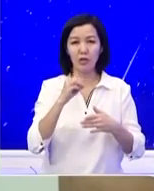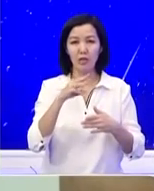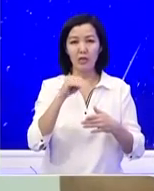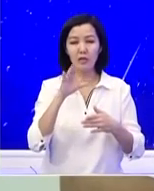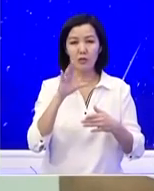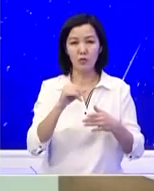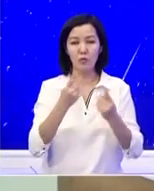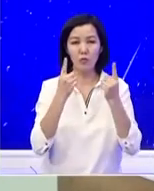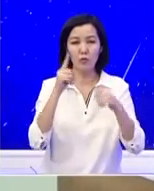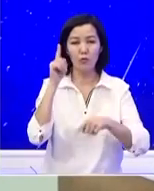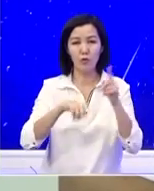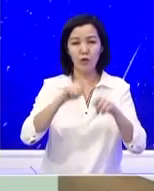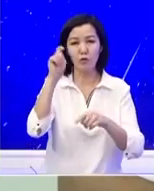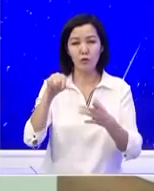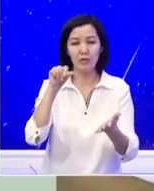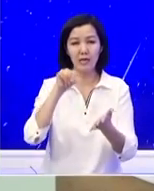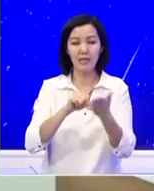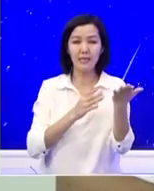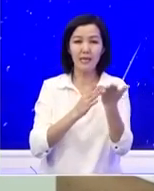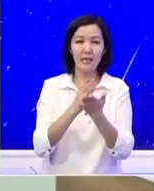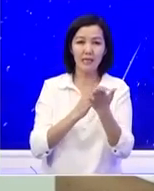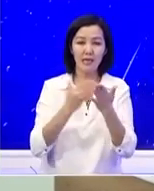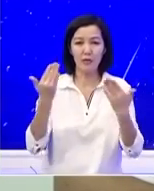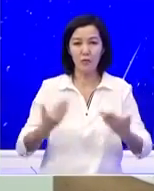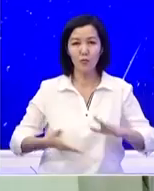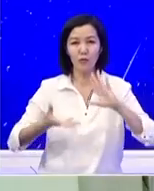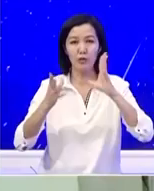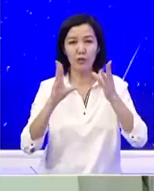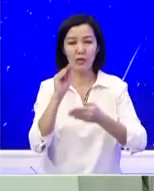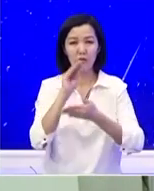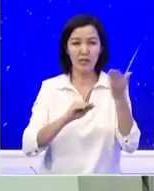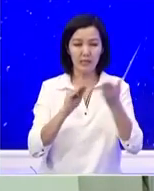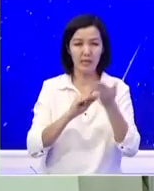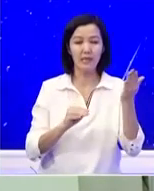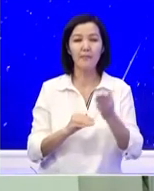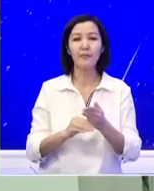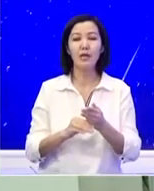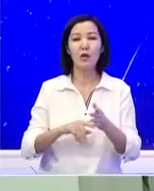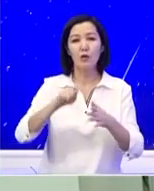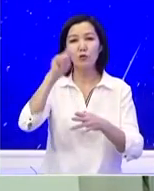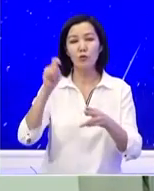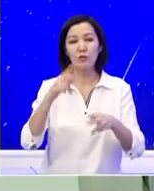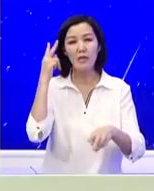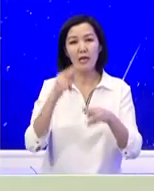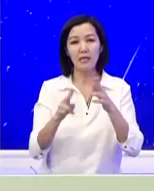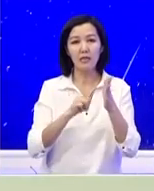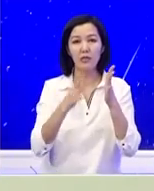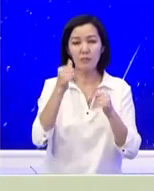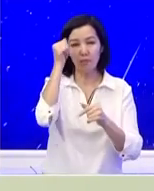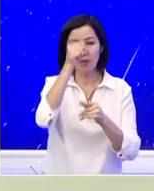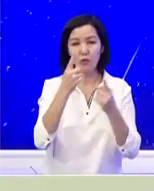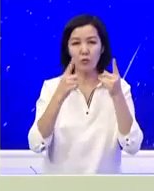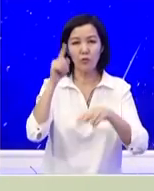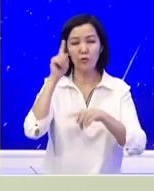Ұлы Отан соғысына қатысқан ардагерлер туралы жинақ. Сұрапыл соғыстың аяқталғанына биыл 75 жыл. Ұлы